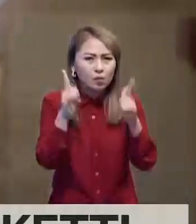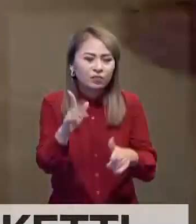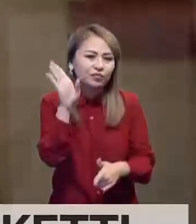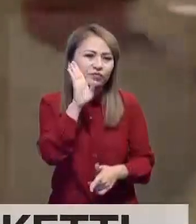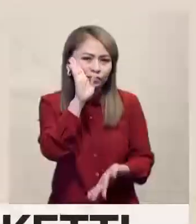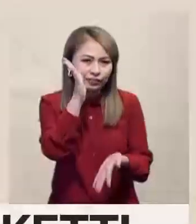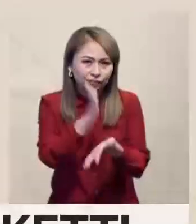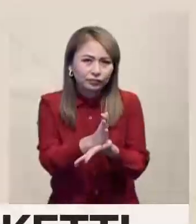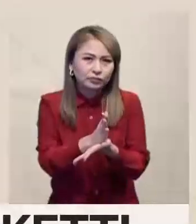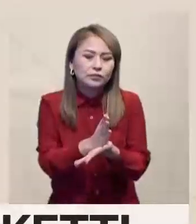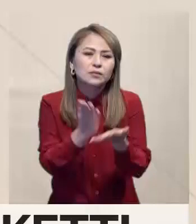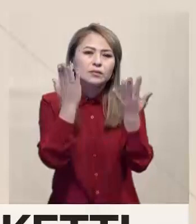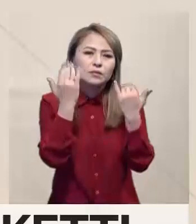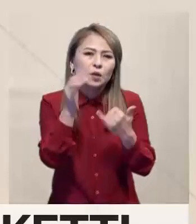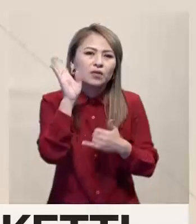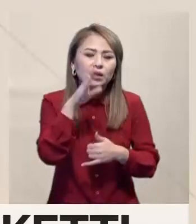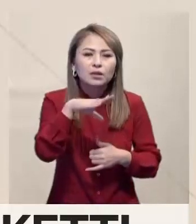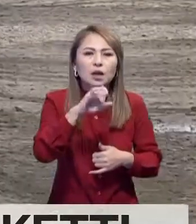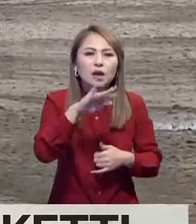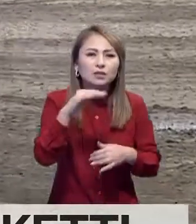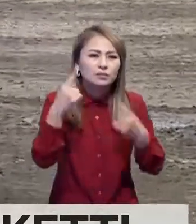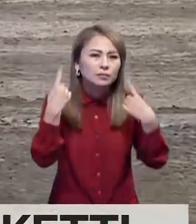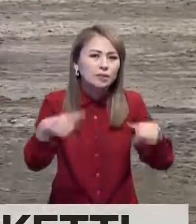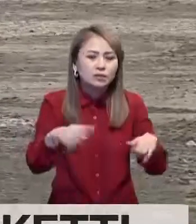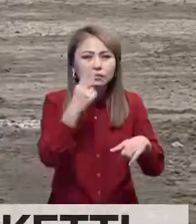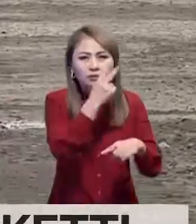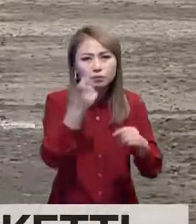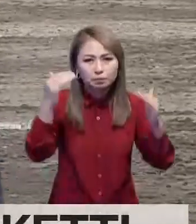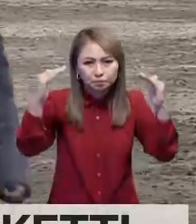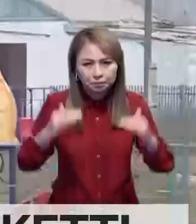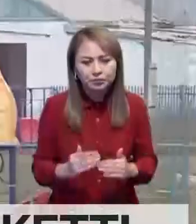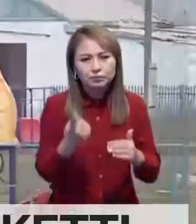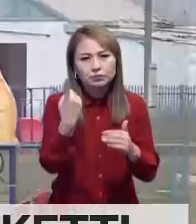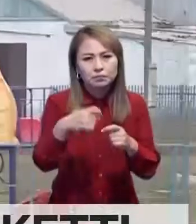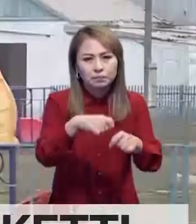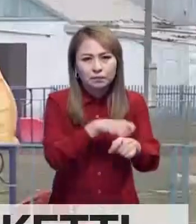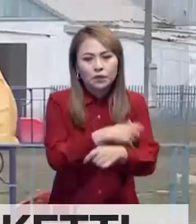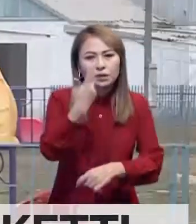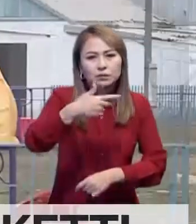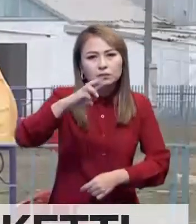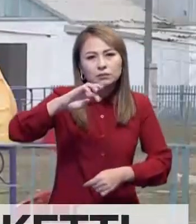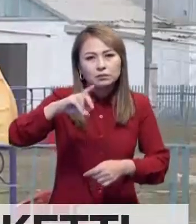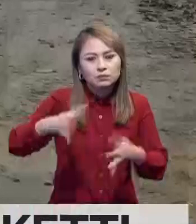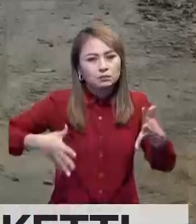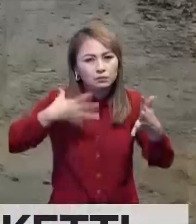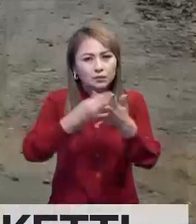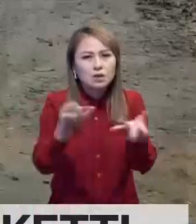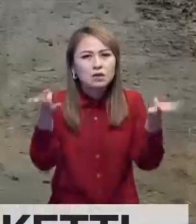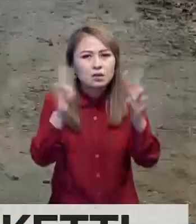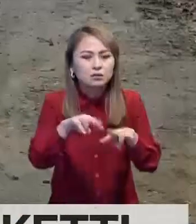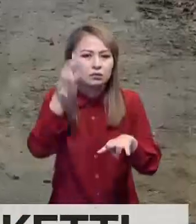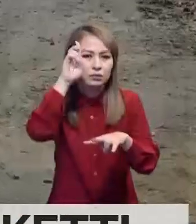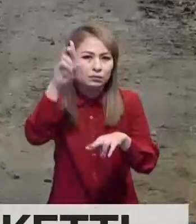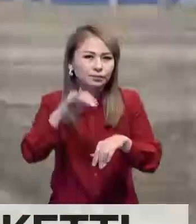ыстық жылы су. Мұнда су тарифі басқа өңірлерге қарағанда төмен. Бір текше метріне 30 теңге ғана төлейді. Қалған бөлігі бюджет